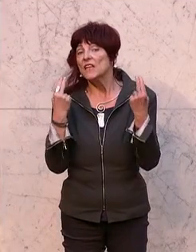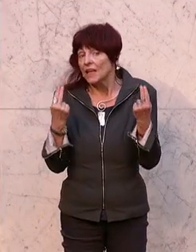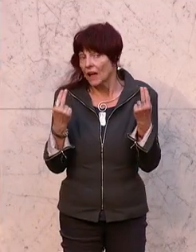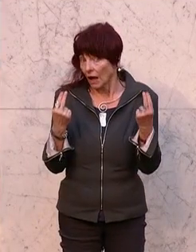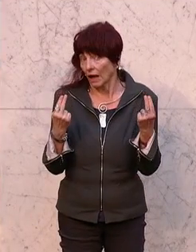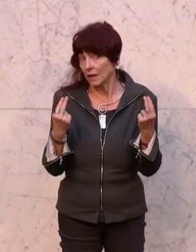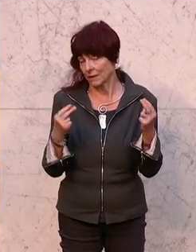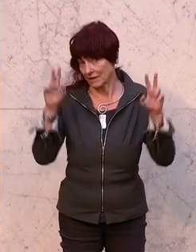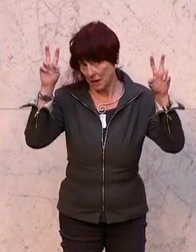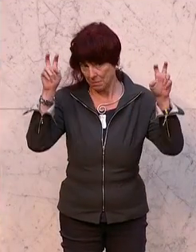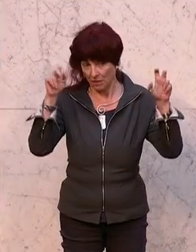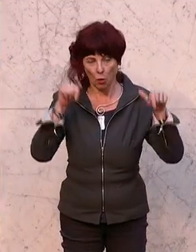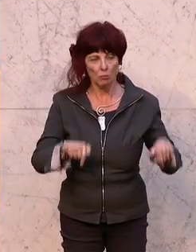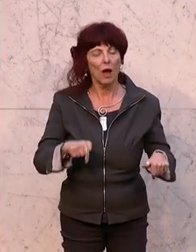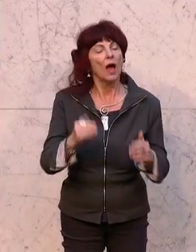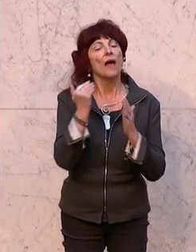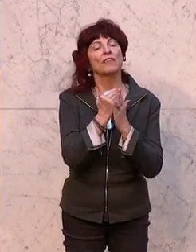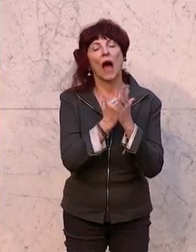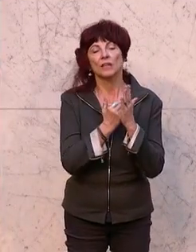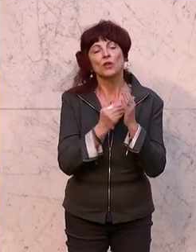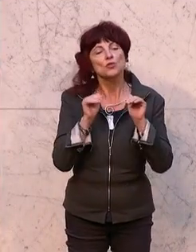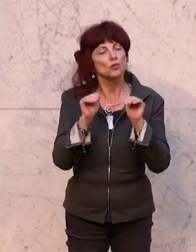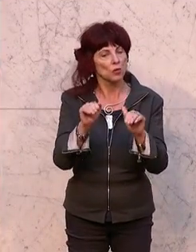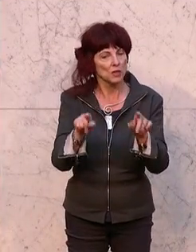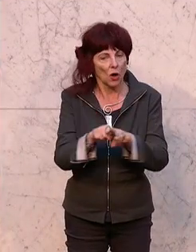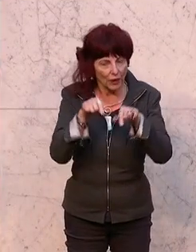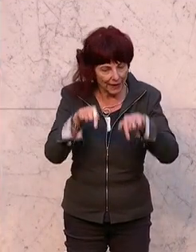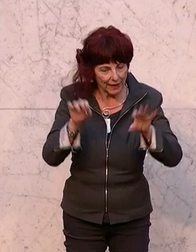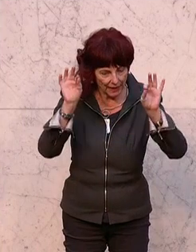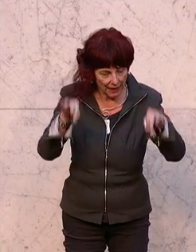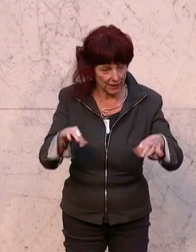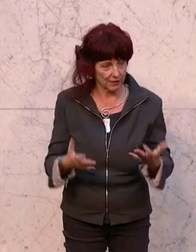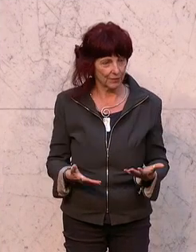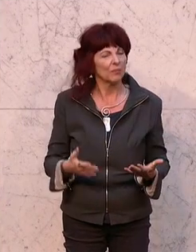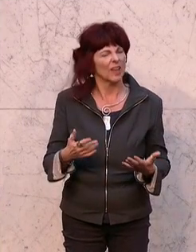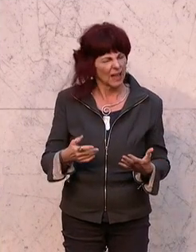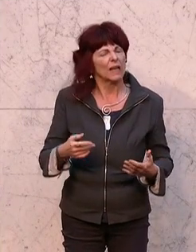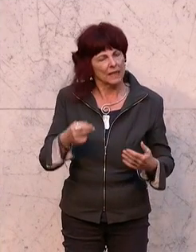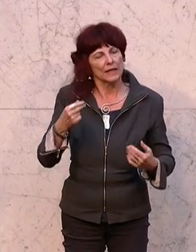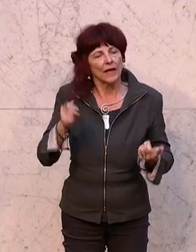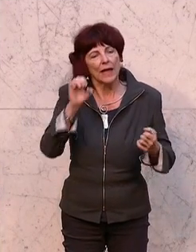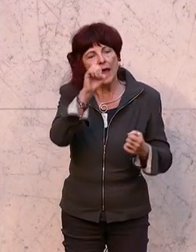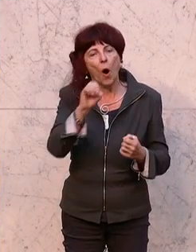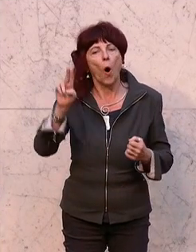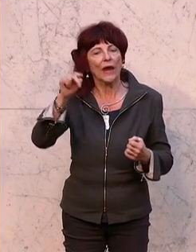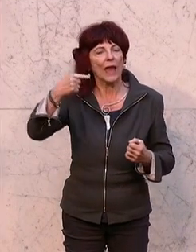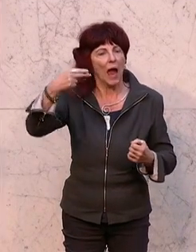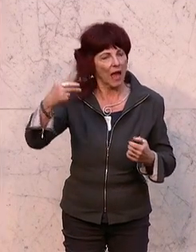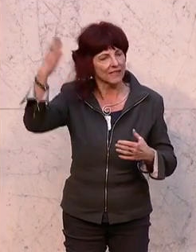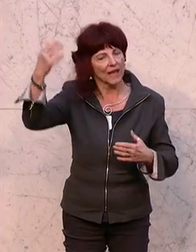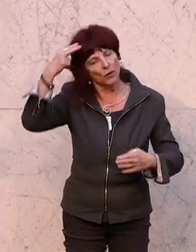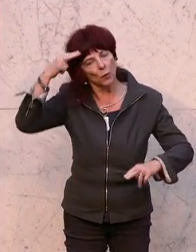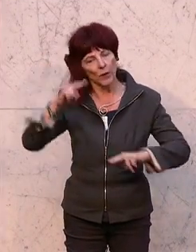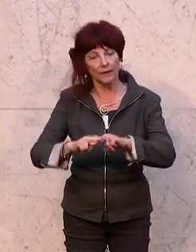gilt. Was wir jetzt schwarz auf weiß durch das Gerichtsurteil des Europäischen Gerichtshofs festgestellt haben. Trotzdem ist es